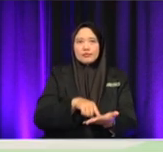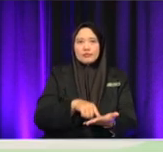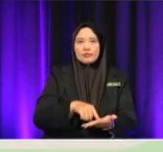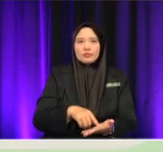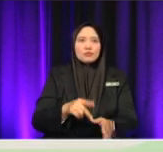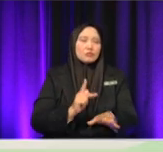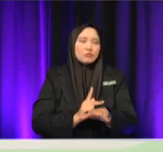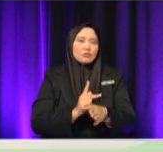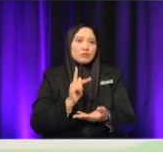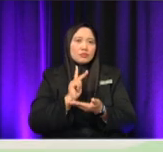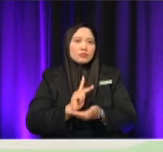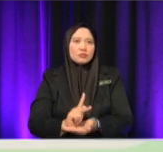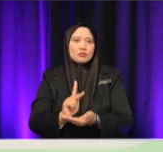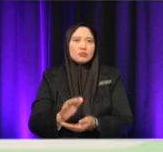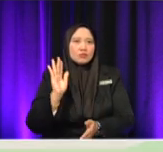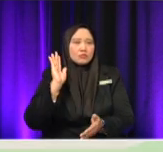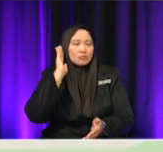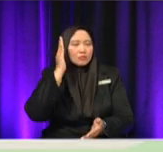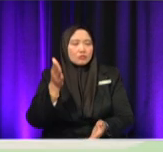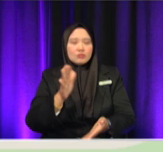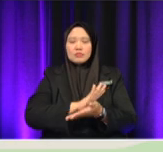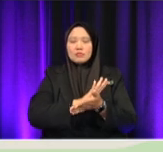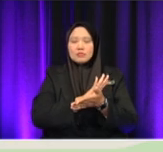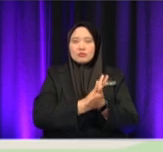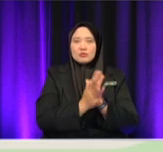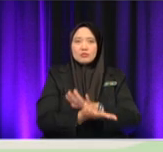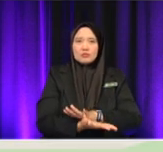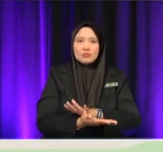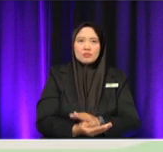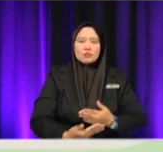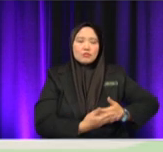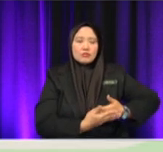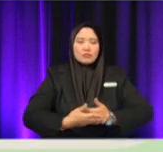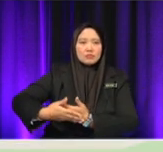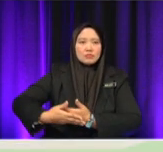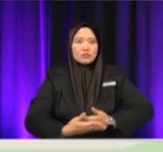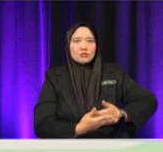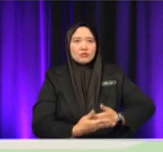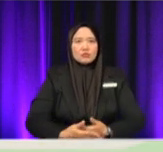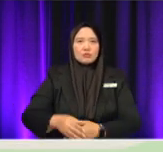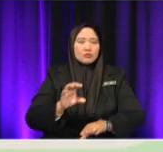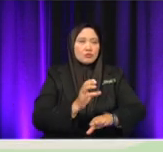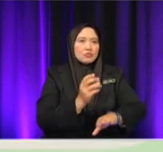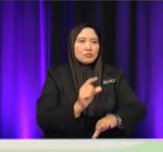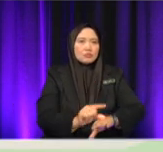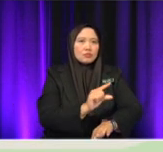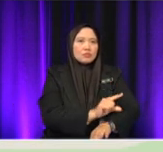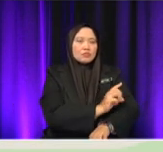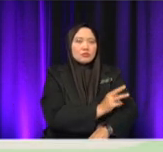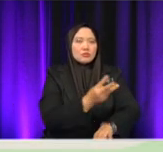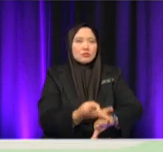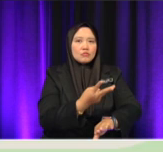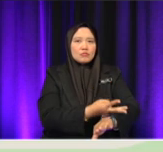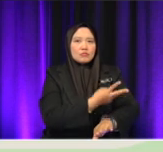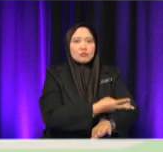melahirkan anak-anak dan generasi yang terbilang pada masa depan kesimpulannya bagi mewujudkan keluarga yang bahagia bermula daripada suami istri ataupun